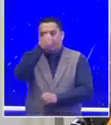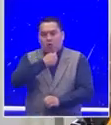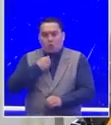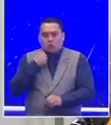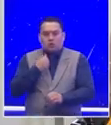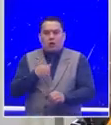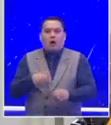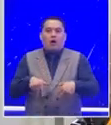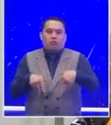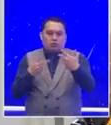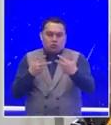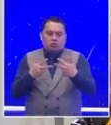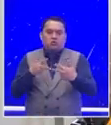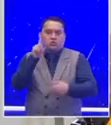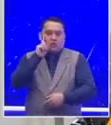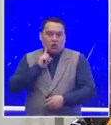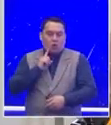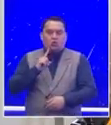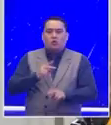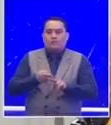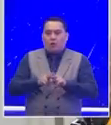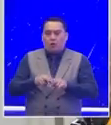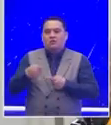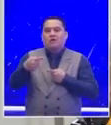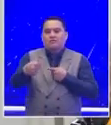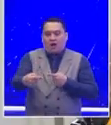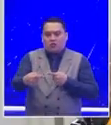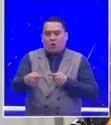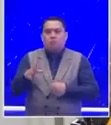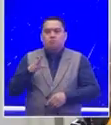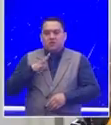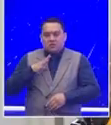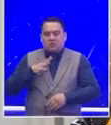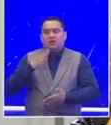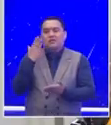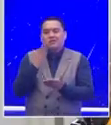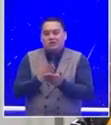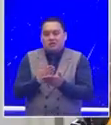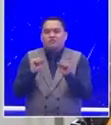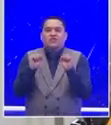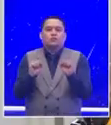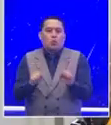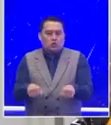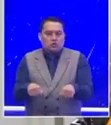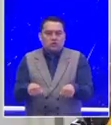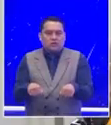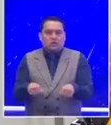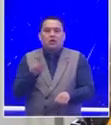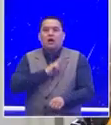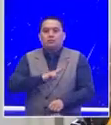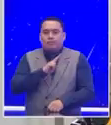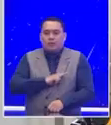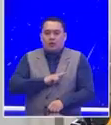по дистанционно-образовательной технологии. Поэтому в университете уже была предусмотрена возможность работы